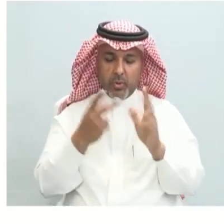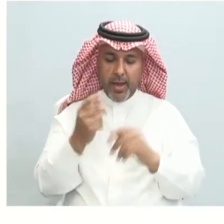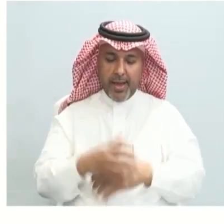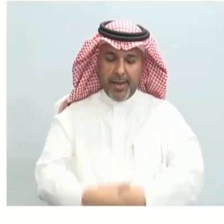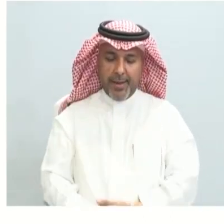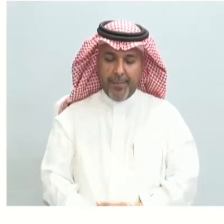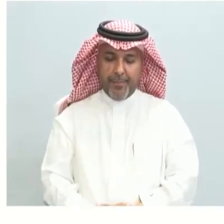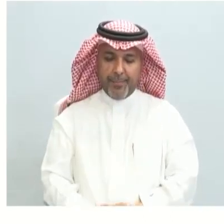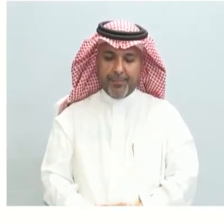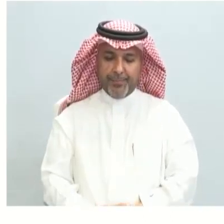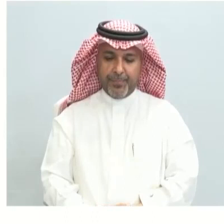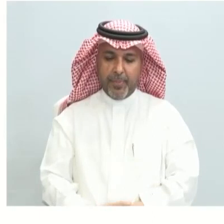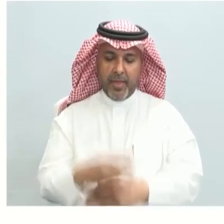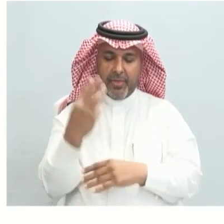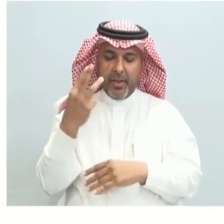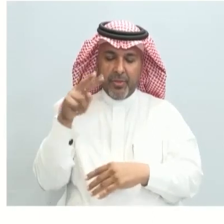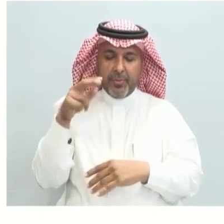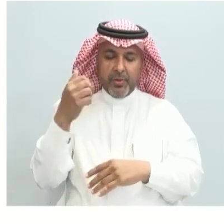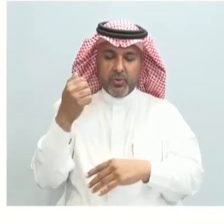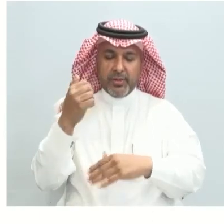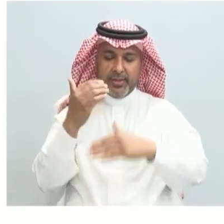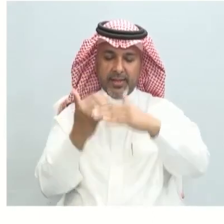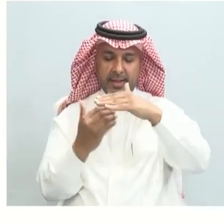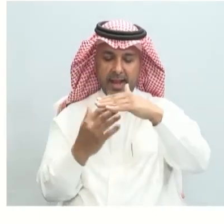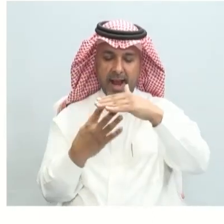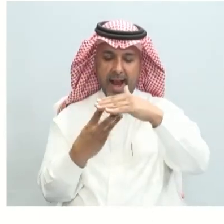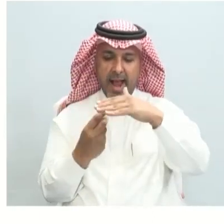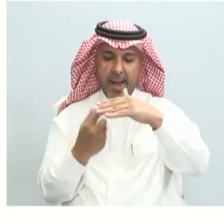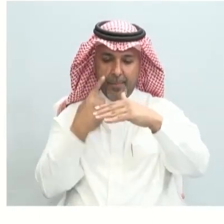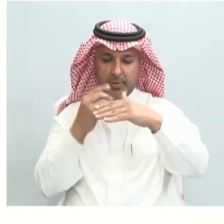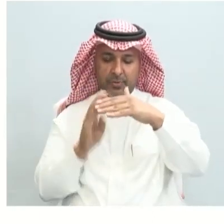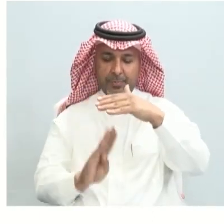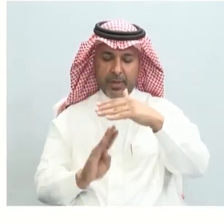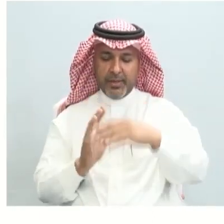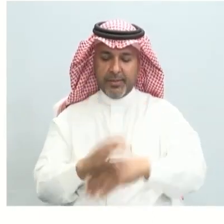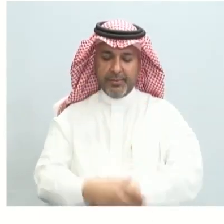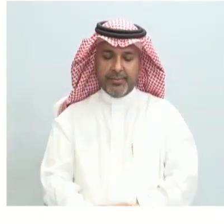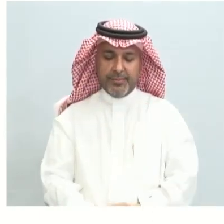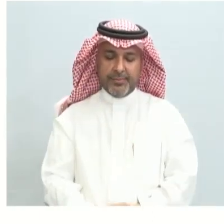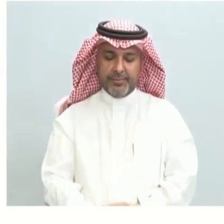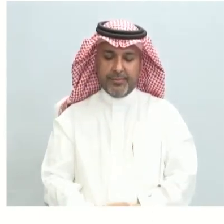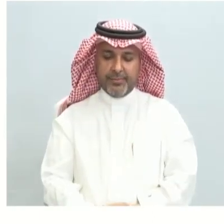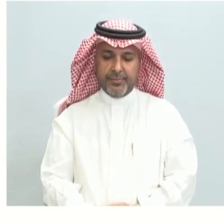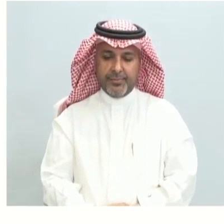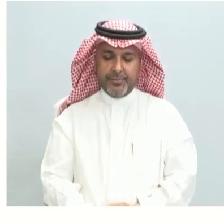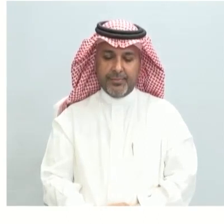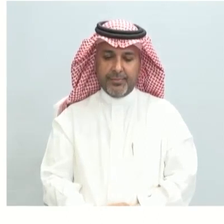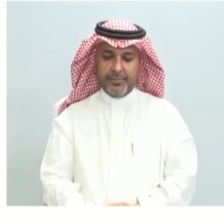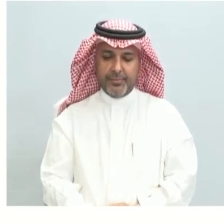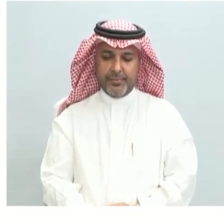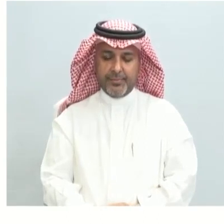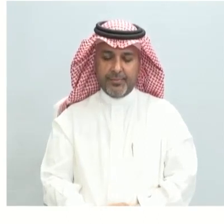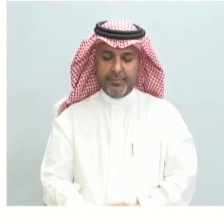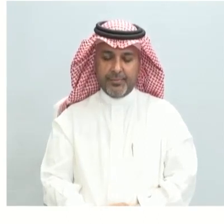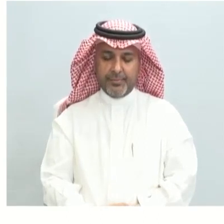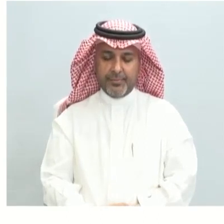يساوي 360 درجة على القيمة المطلقة لبي، خلينا نقول على بي لأن نفترض أن البي موجبة هنا. على